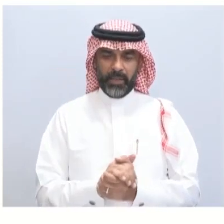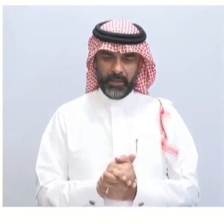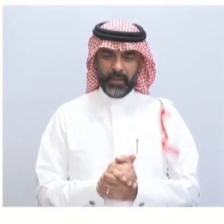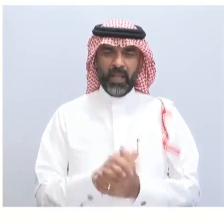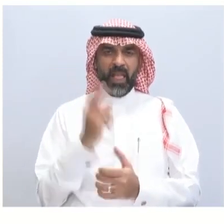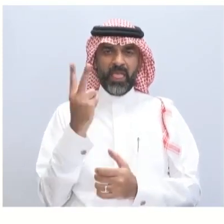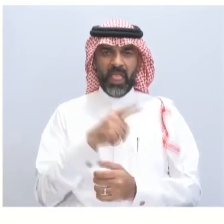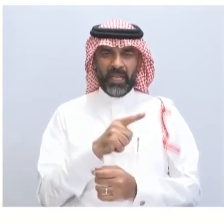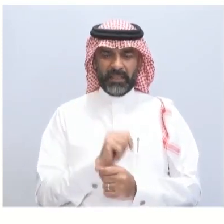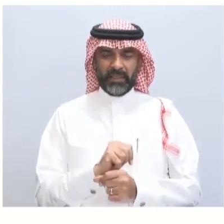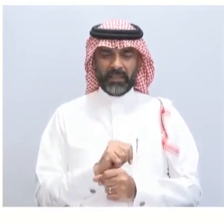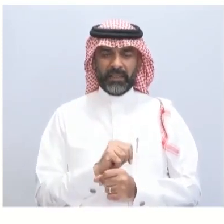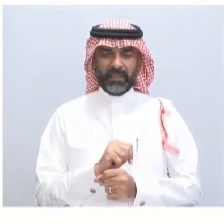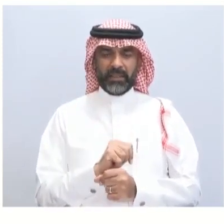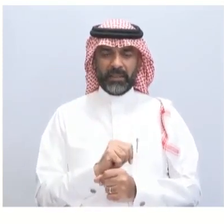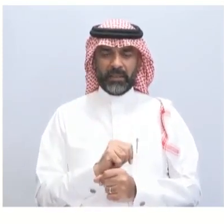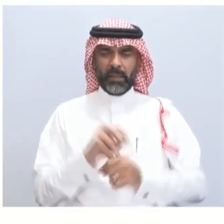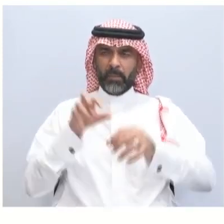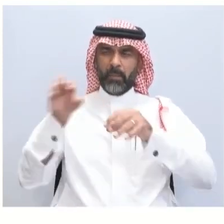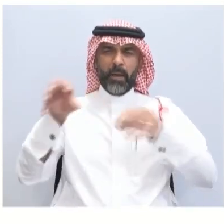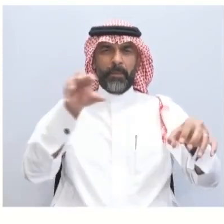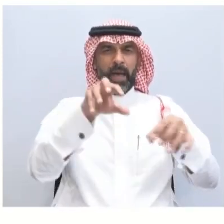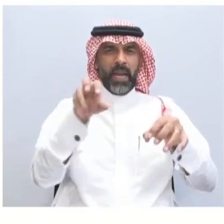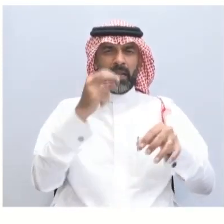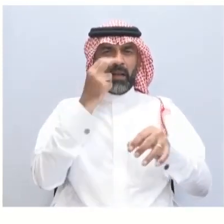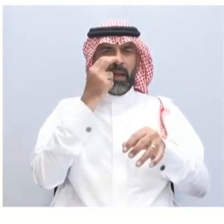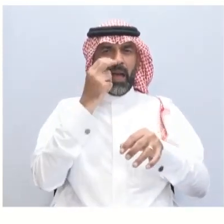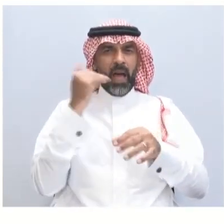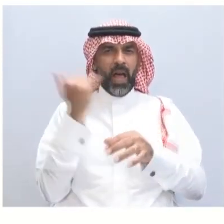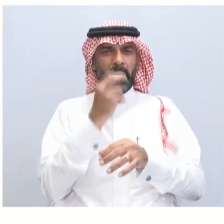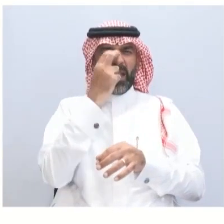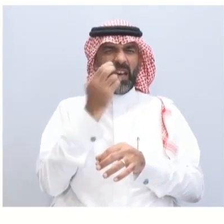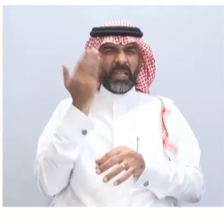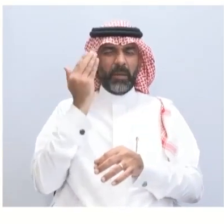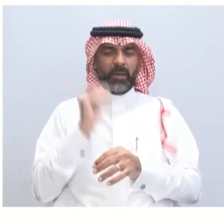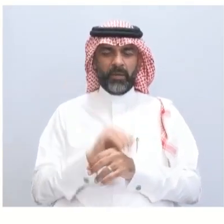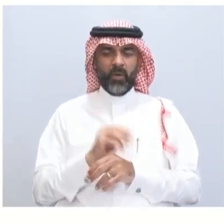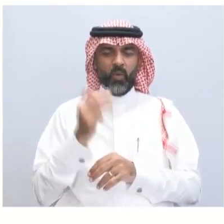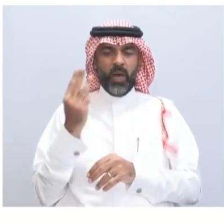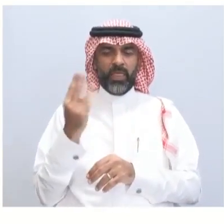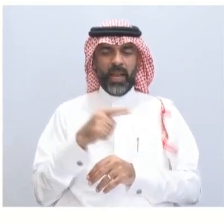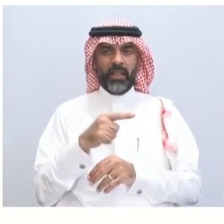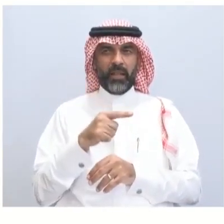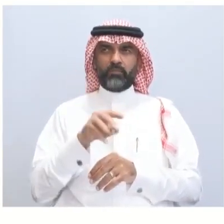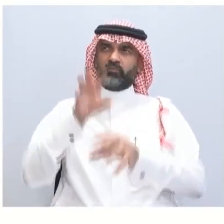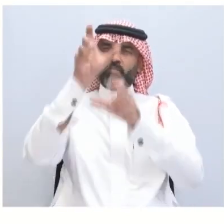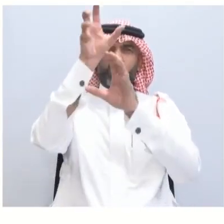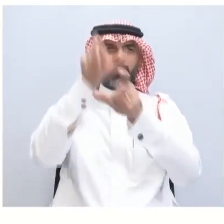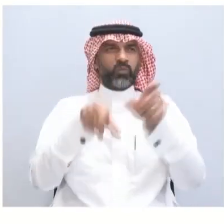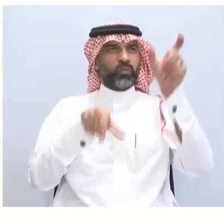الثاني عشر الممالك العربيه القديمه والثالث عشر معالم